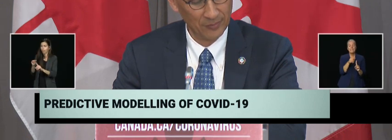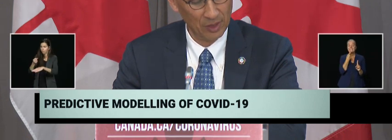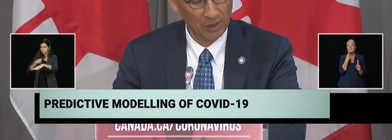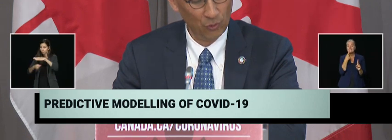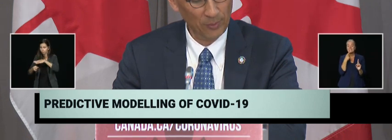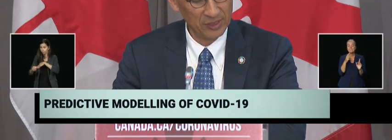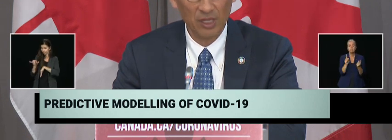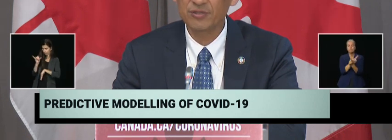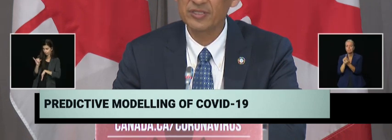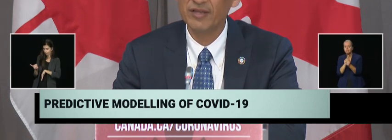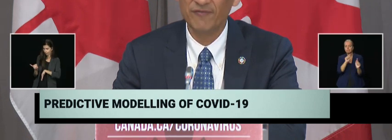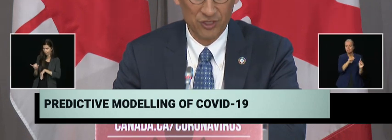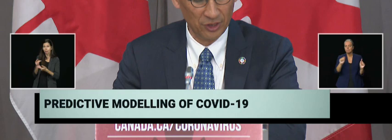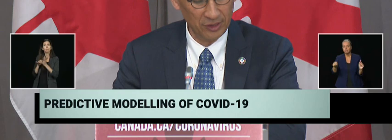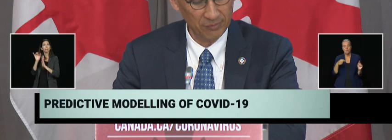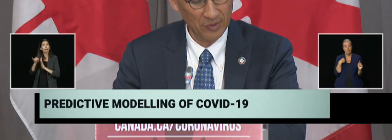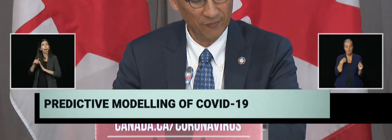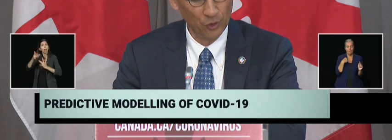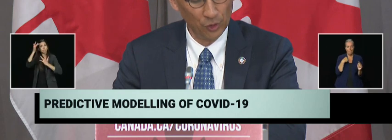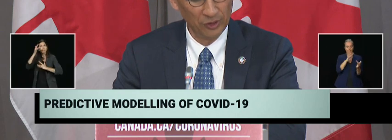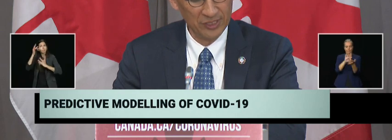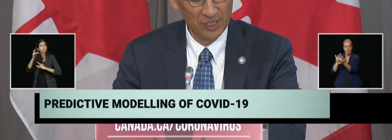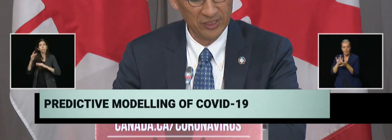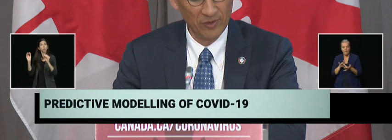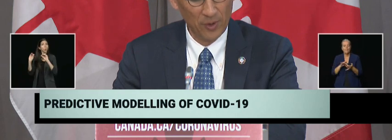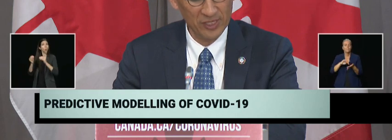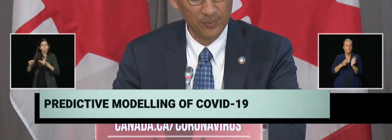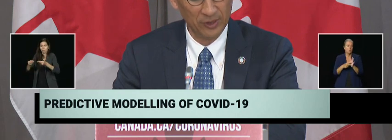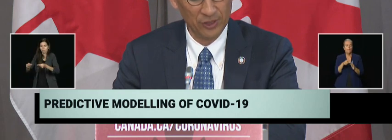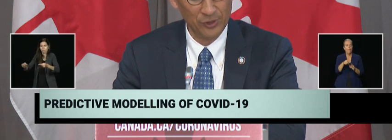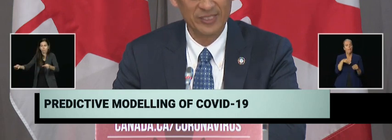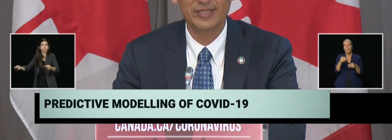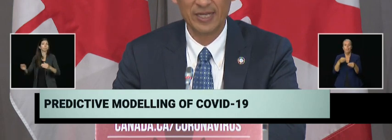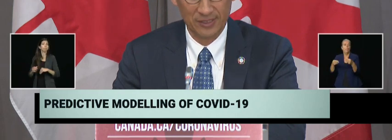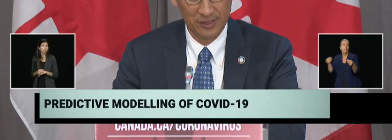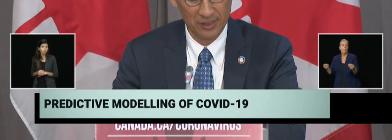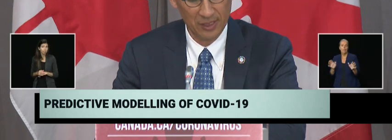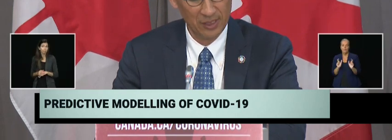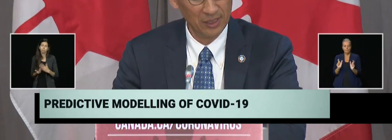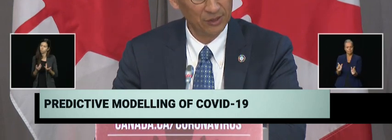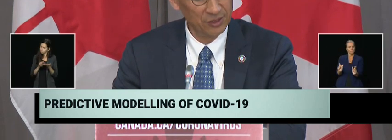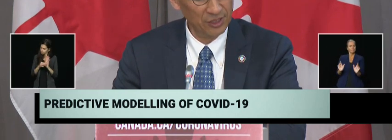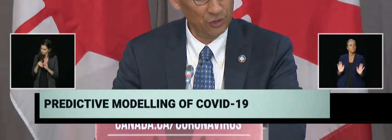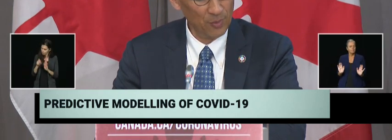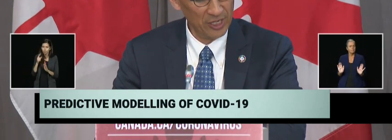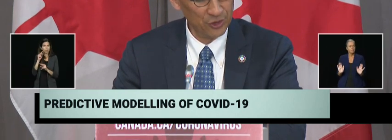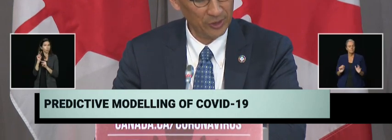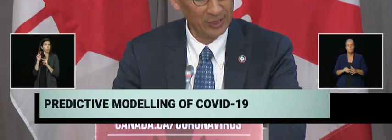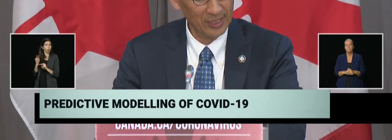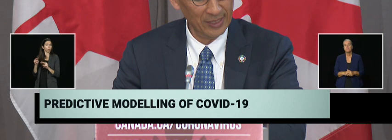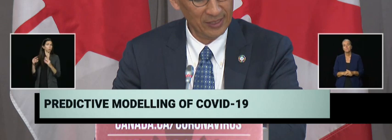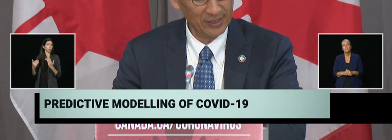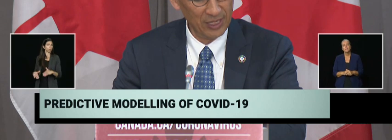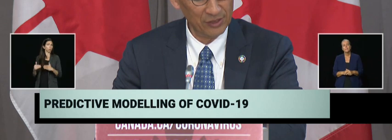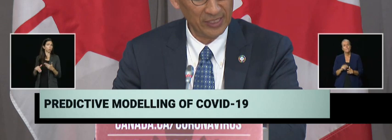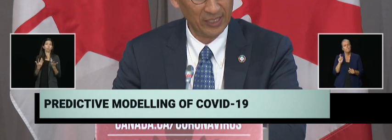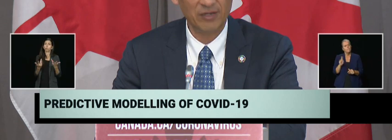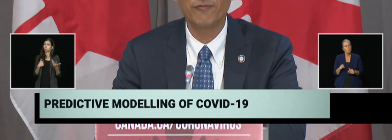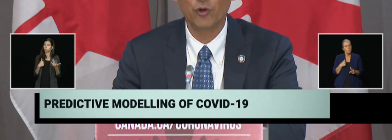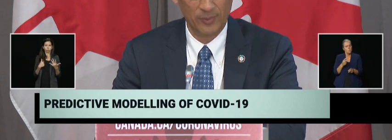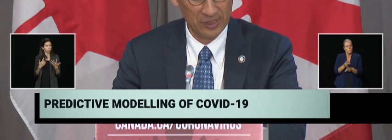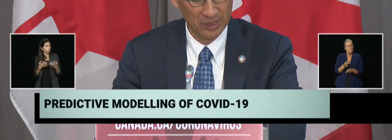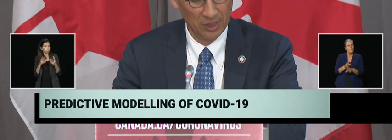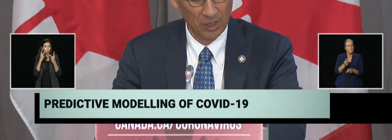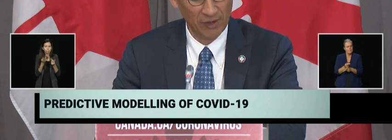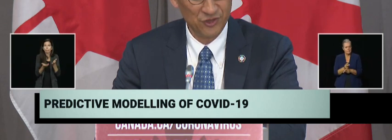ill. We must also stay vigilant for early signs of a possible increase in cases and continue monitoring indicators that